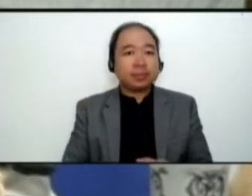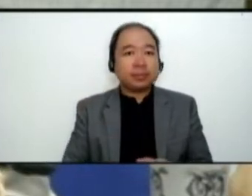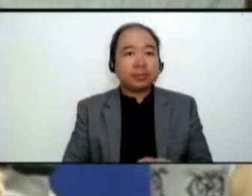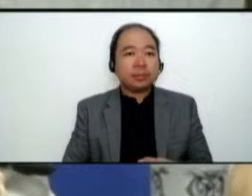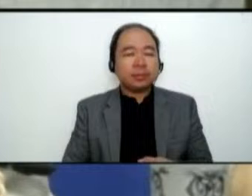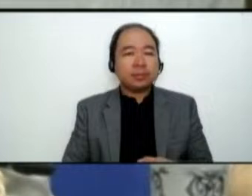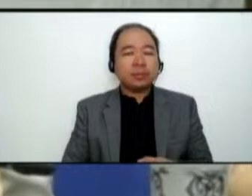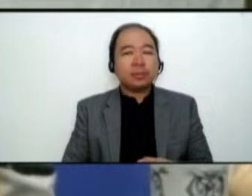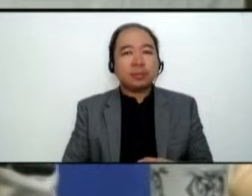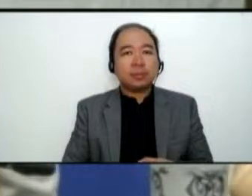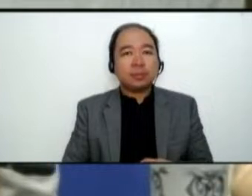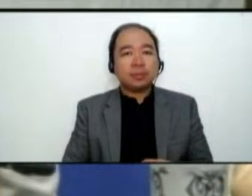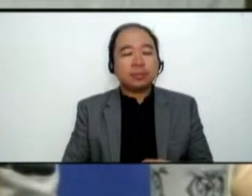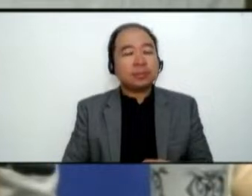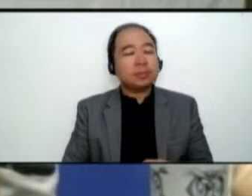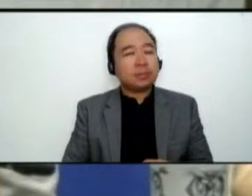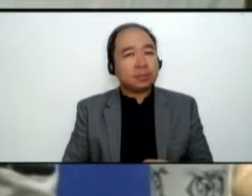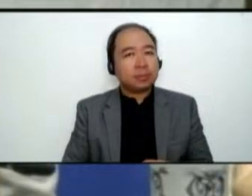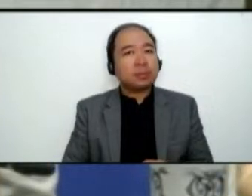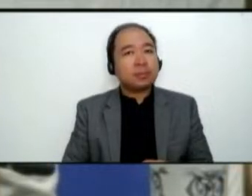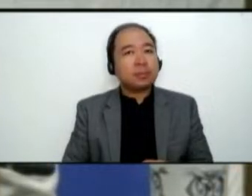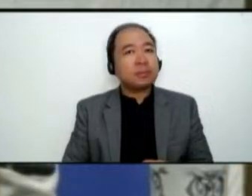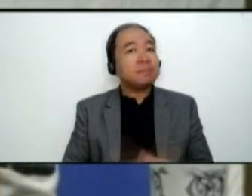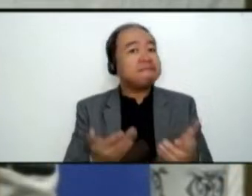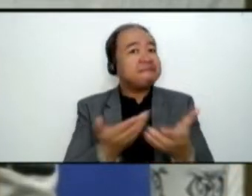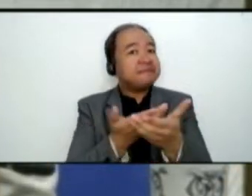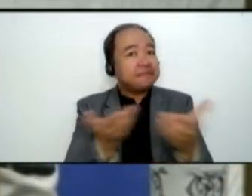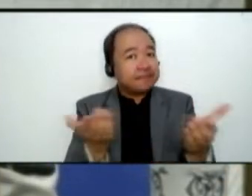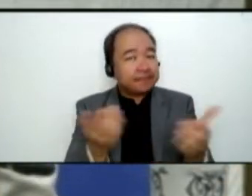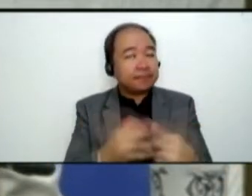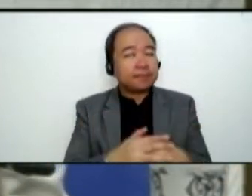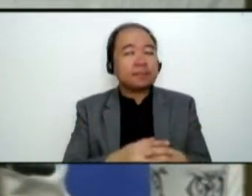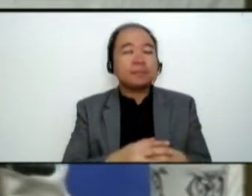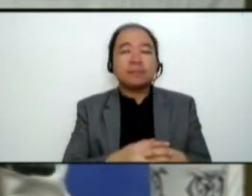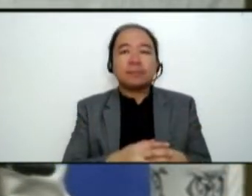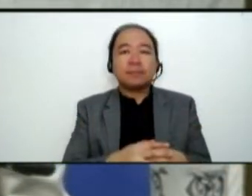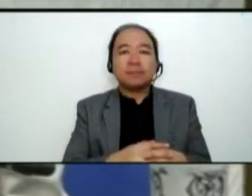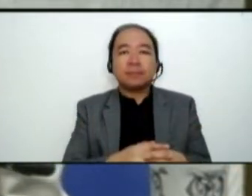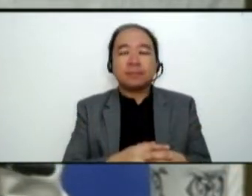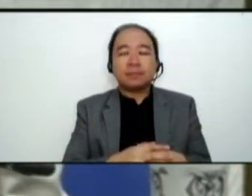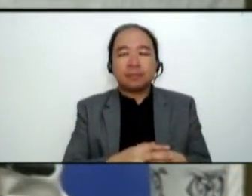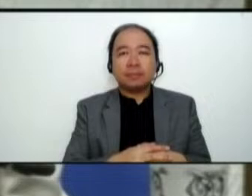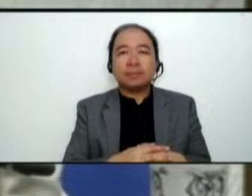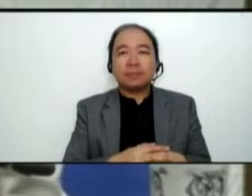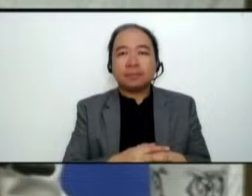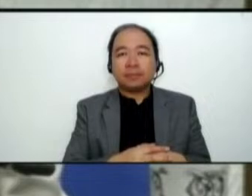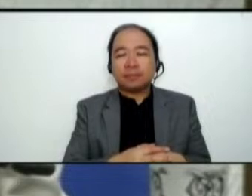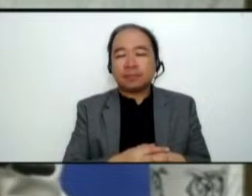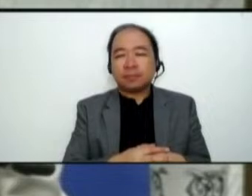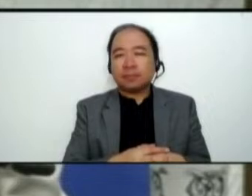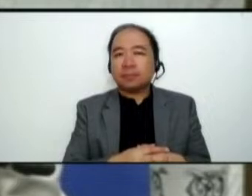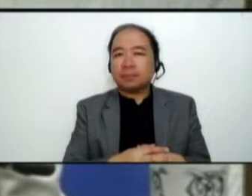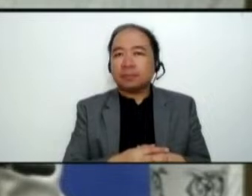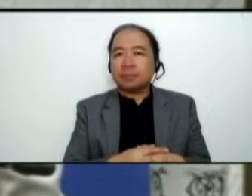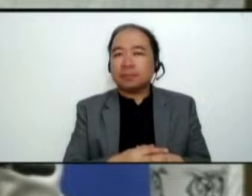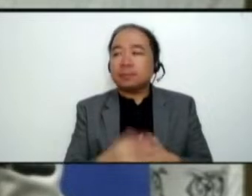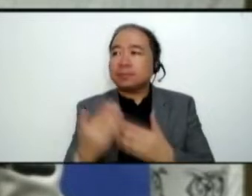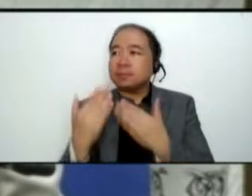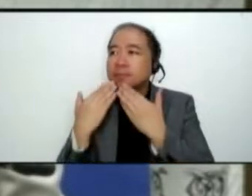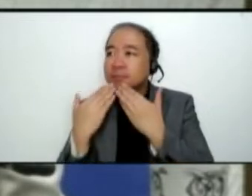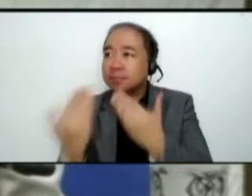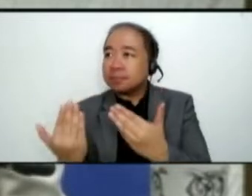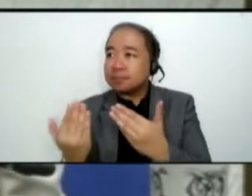Уважаемые коллеги, прежде всего хотел бы поблагодарить выступающих за эту интересную и очень важную